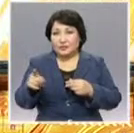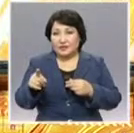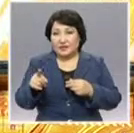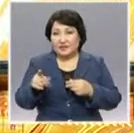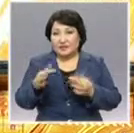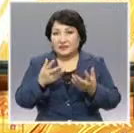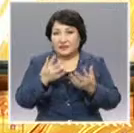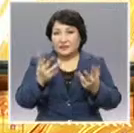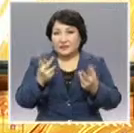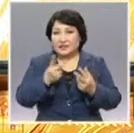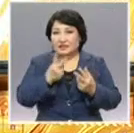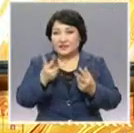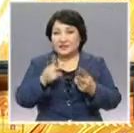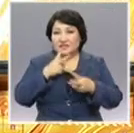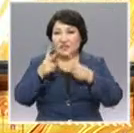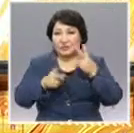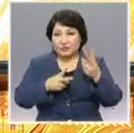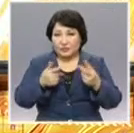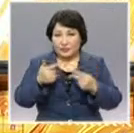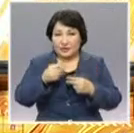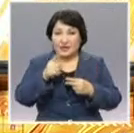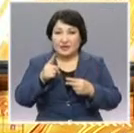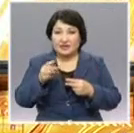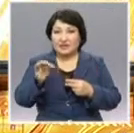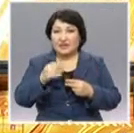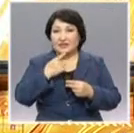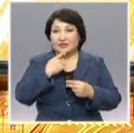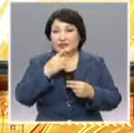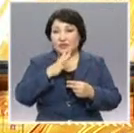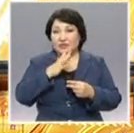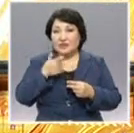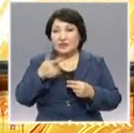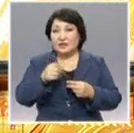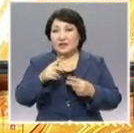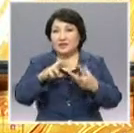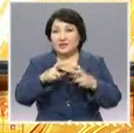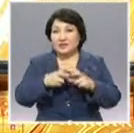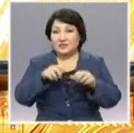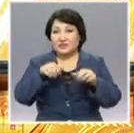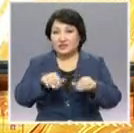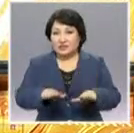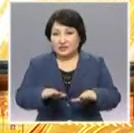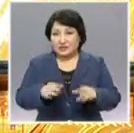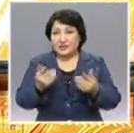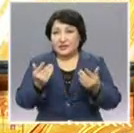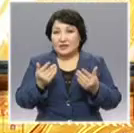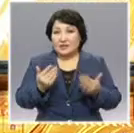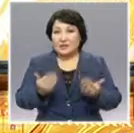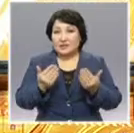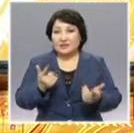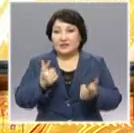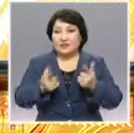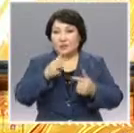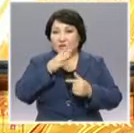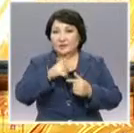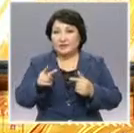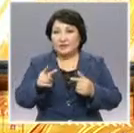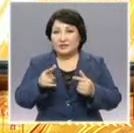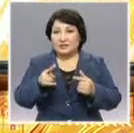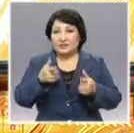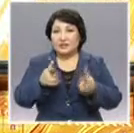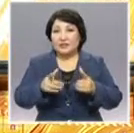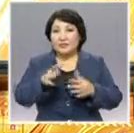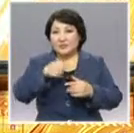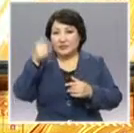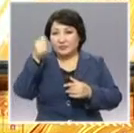болған кішкене газ жайында қиындық, оның газ мәселесін шештік. Қазіргі уақытта ешқандай былтыр да ешқандай